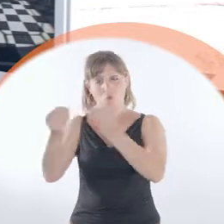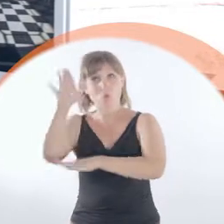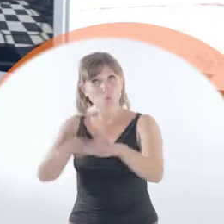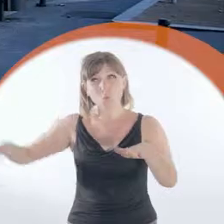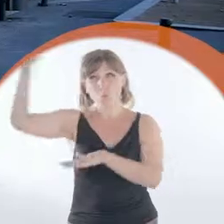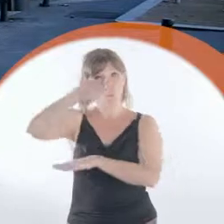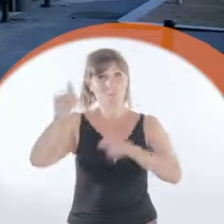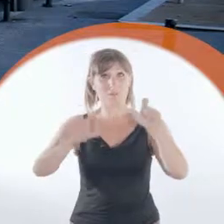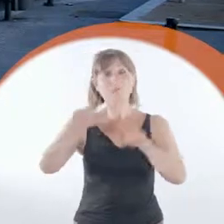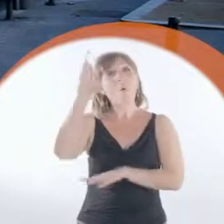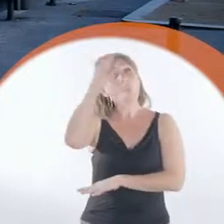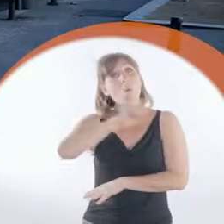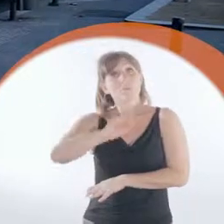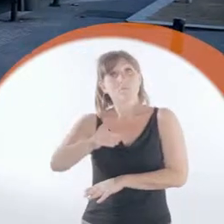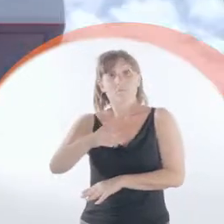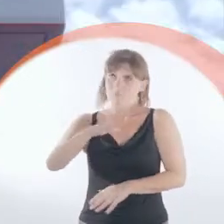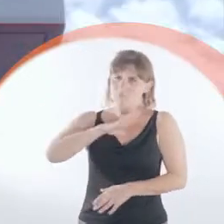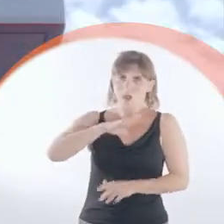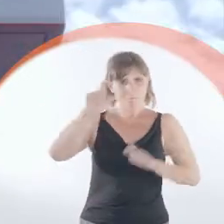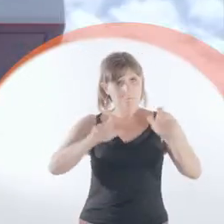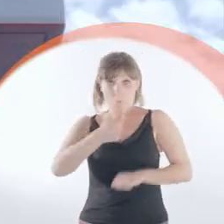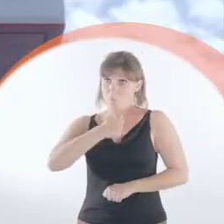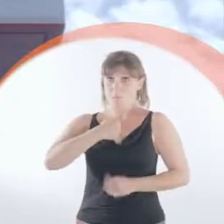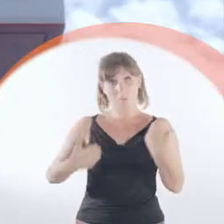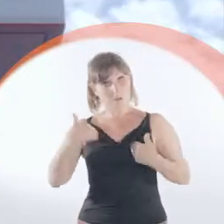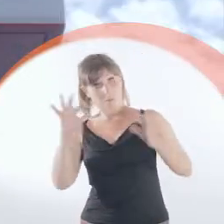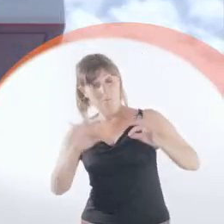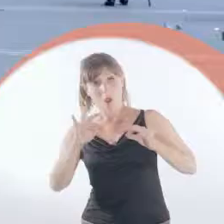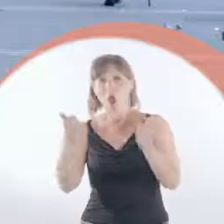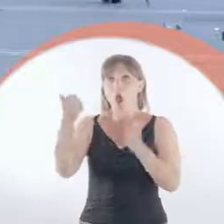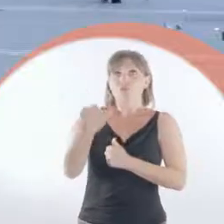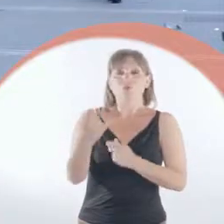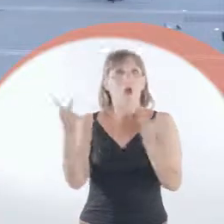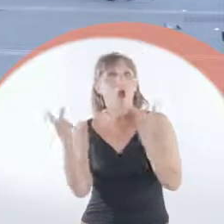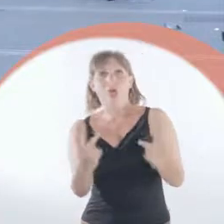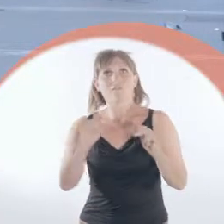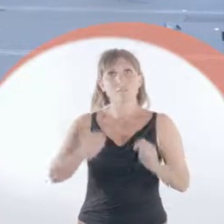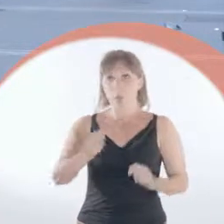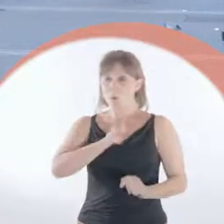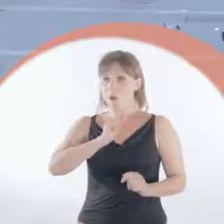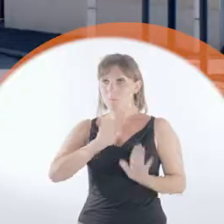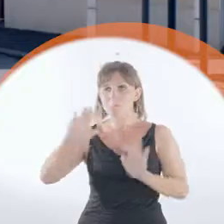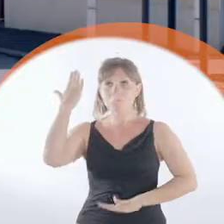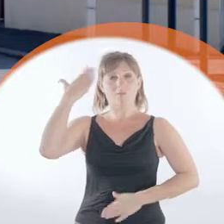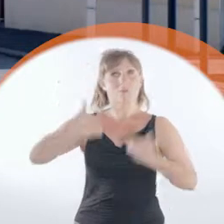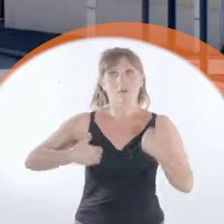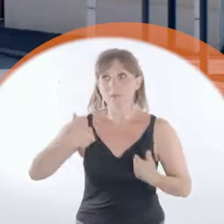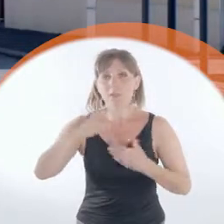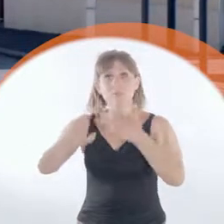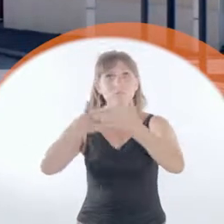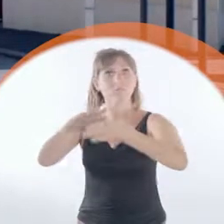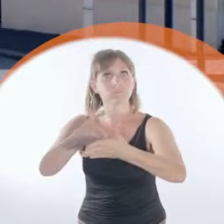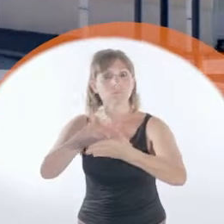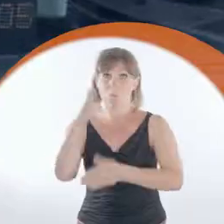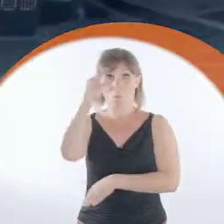pour tous finalement. À chaque étape de notre vie, on peut se sentir handicapé par rapport à la norme, donc se dire commençons